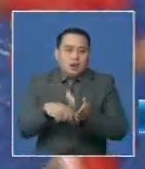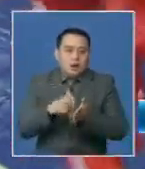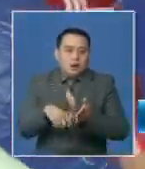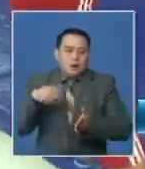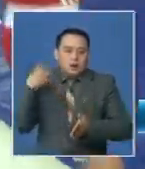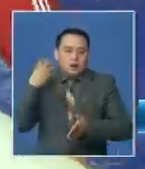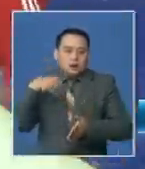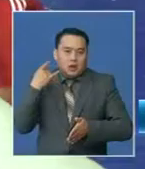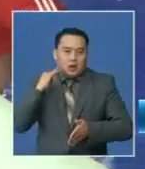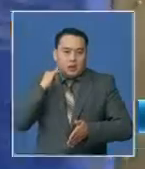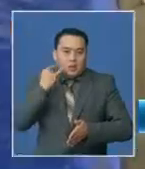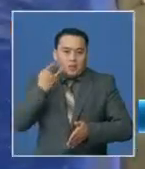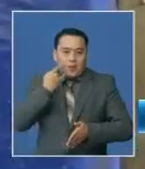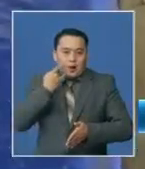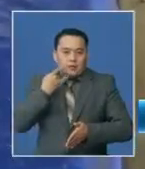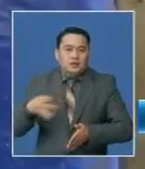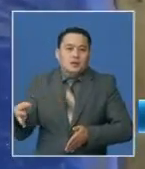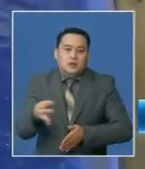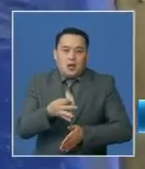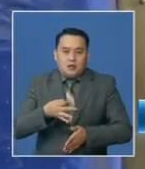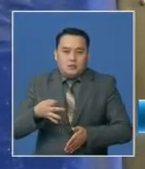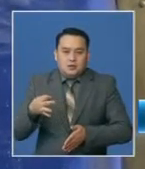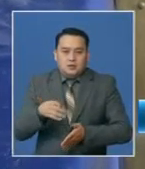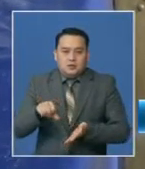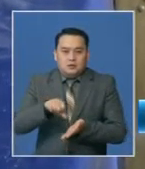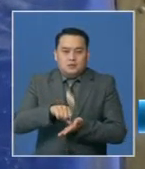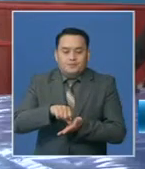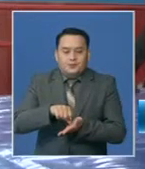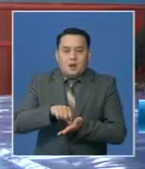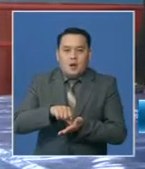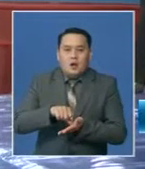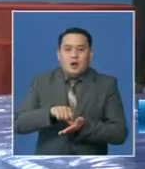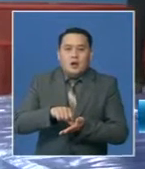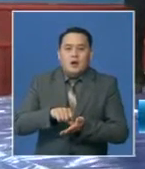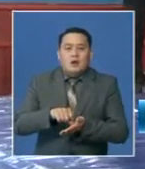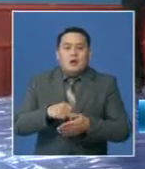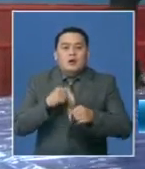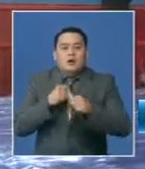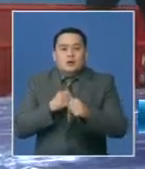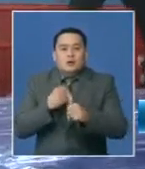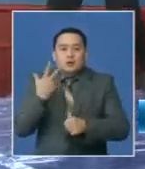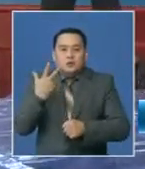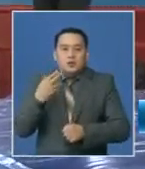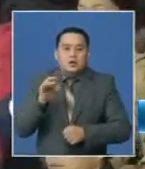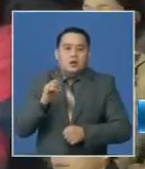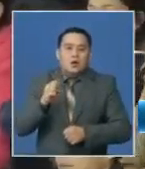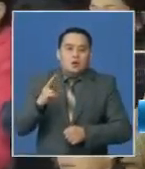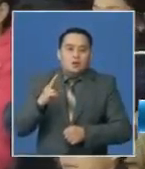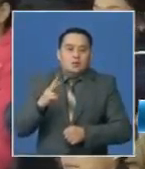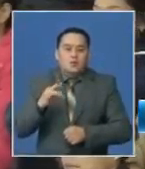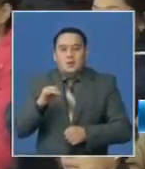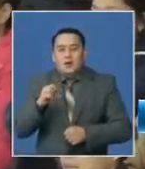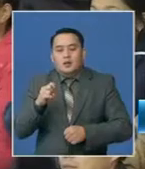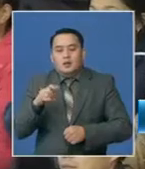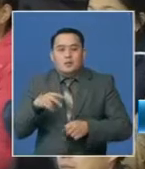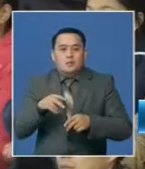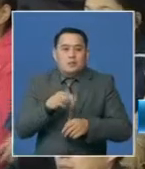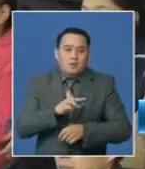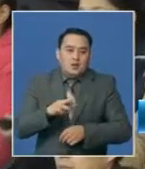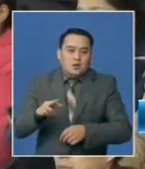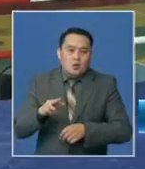категориях от 44 до 80 килограммов. Всего 9 команд. В соревновании принимают участие гости из городов Астана